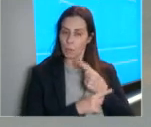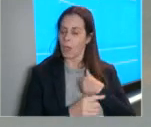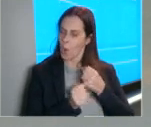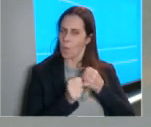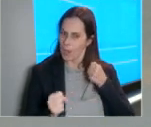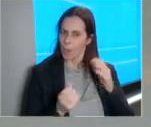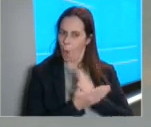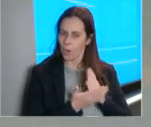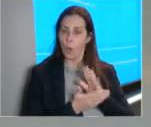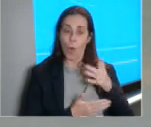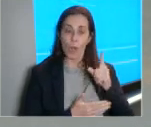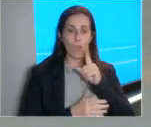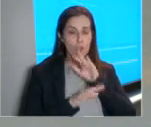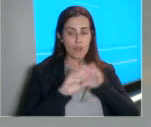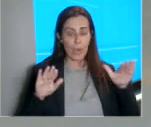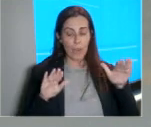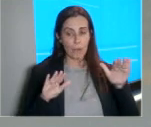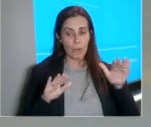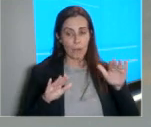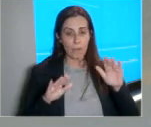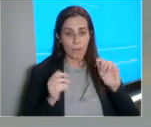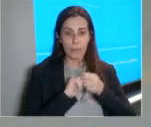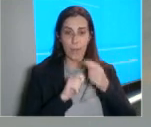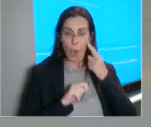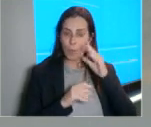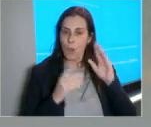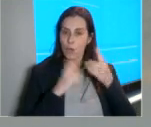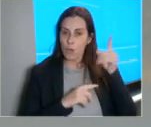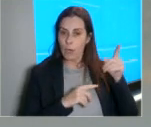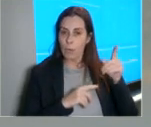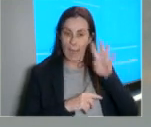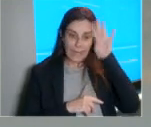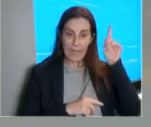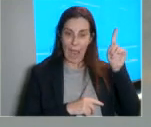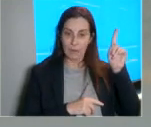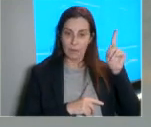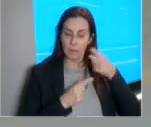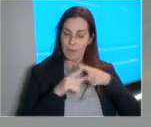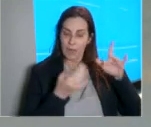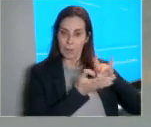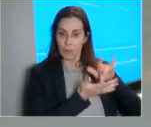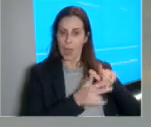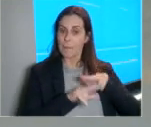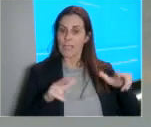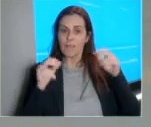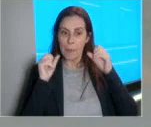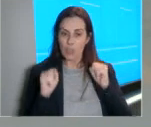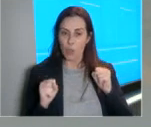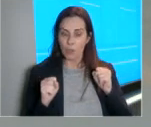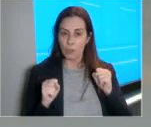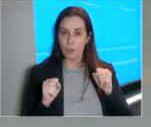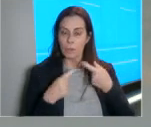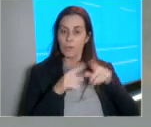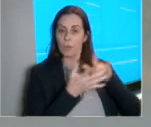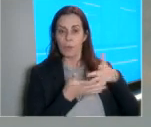בדריכות גבוהה, וייתכן שהשקט יופר. אנחנו מזהים פעלתנות יתר של האיראנים במגוון זירות, המצב הביטחוני